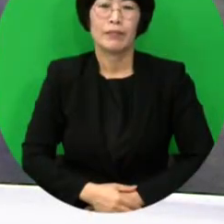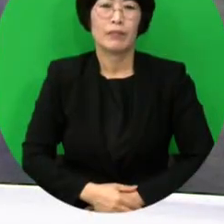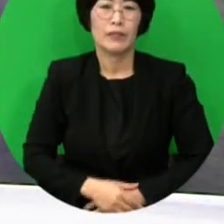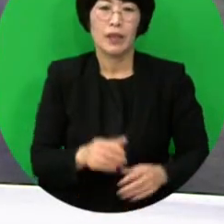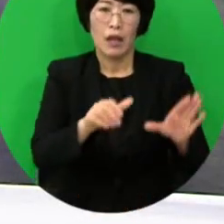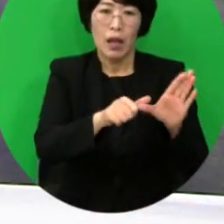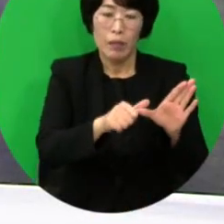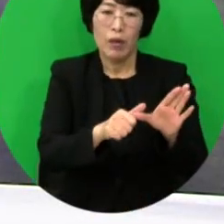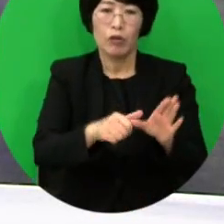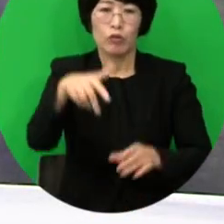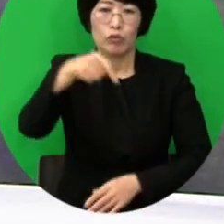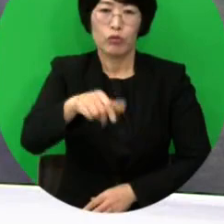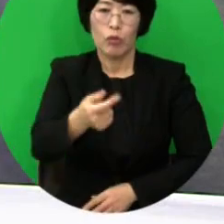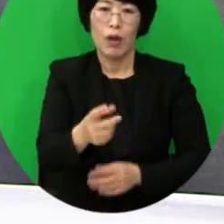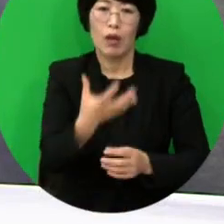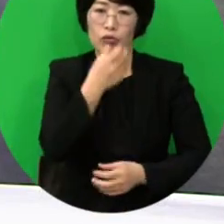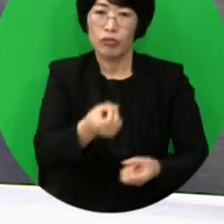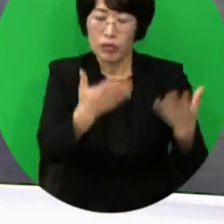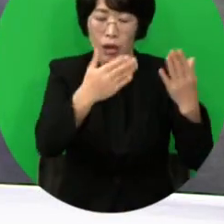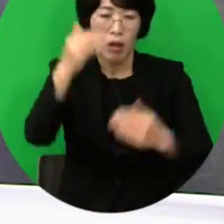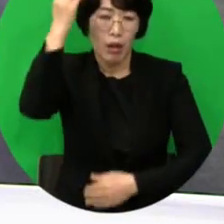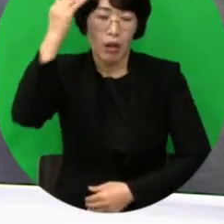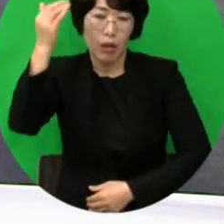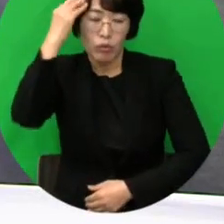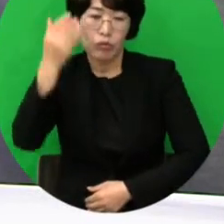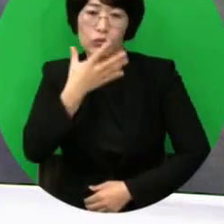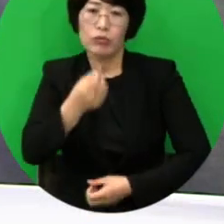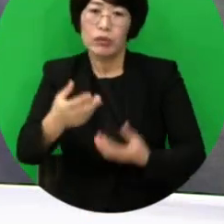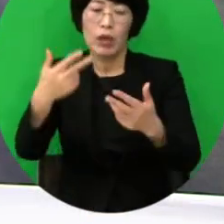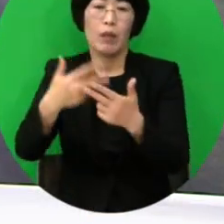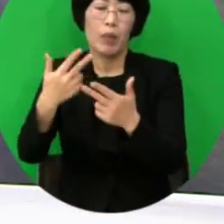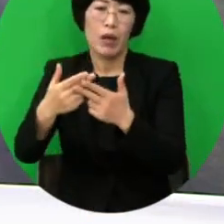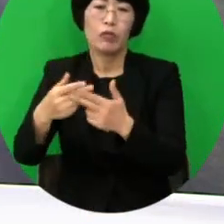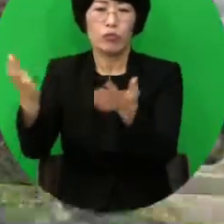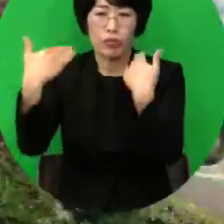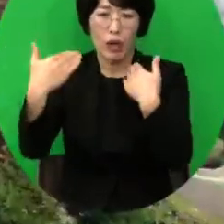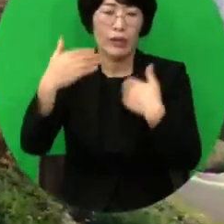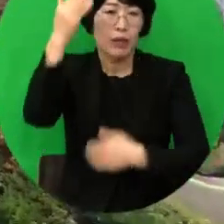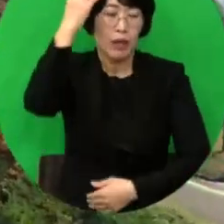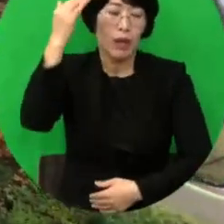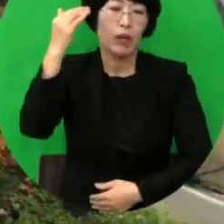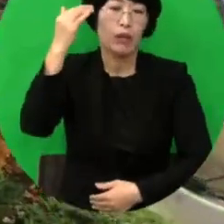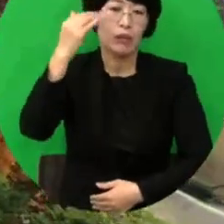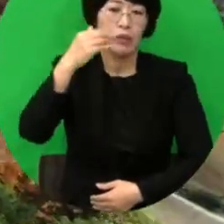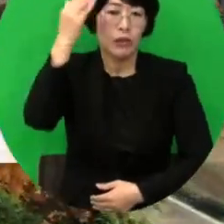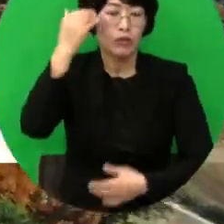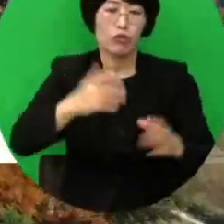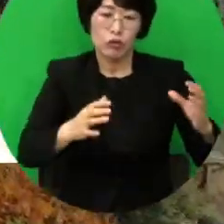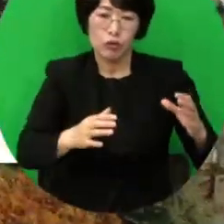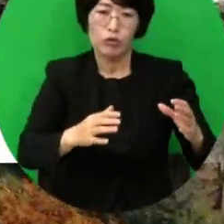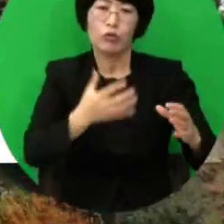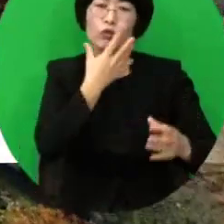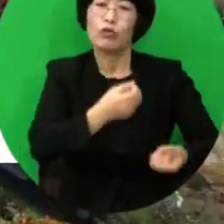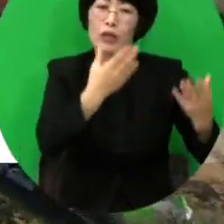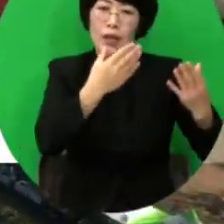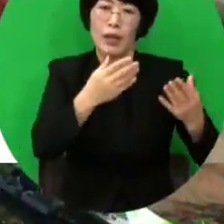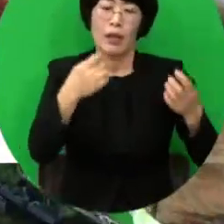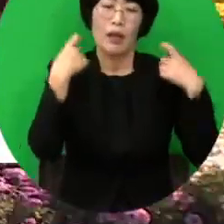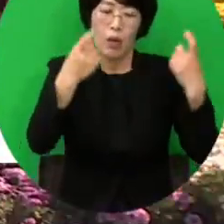한편 국향대전이 한국축제콘텐츠협회가 주최하는 대한민국 축제콘텐츠 대상에서 축제관광